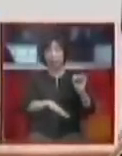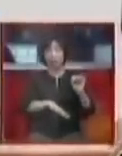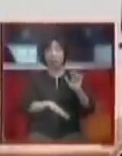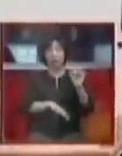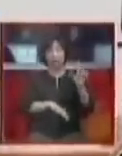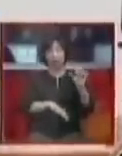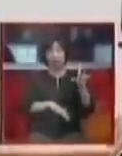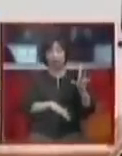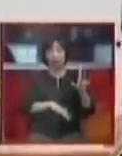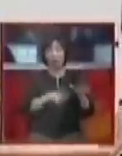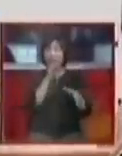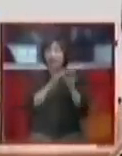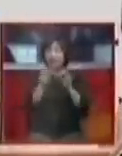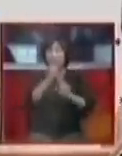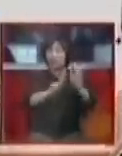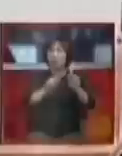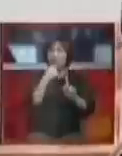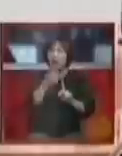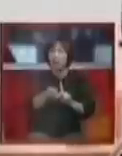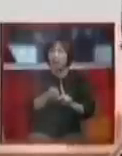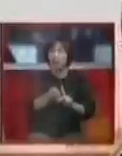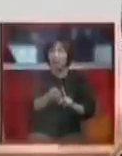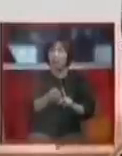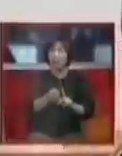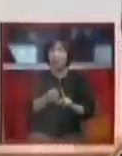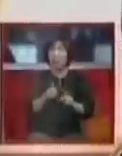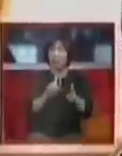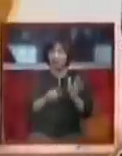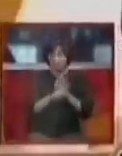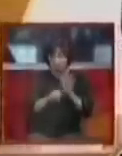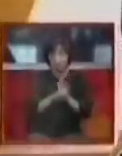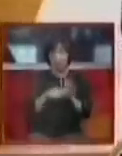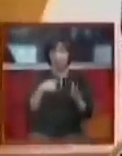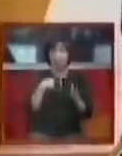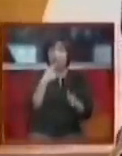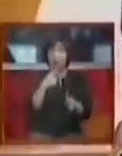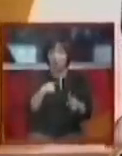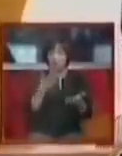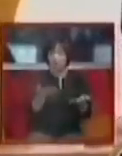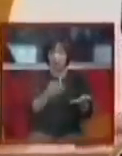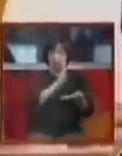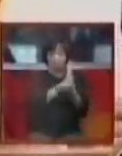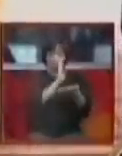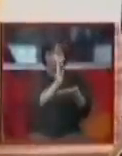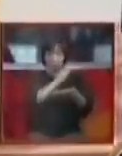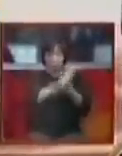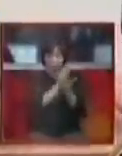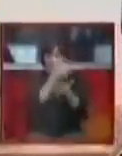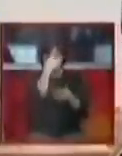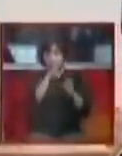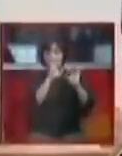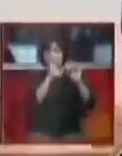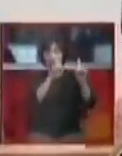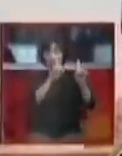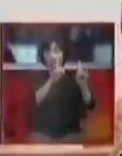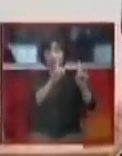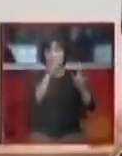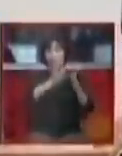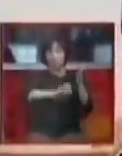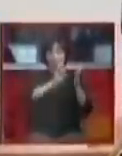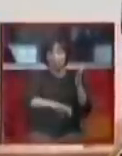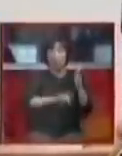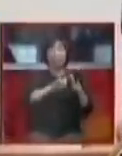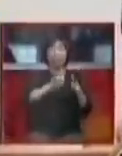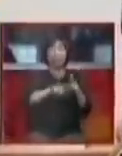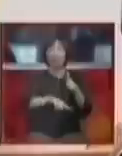21.03. Kaya kung may nagsasabi o magsasabi pa rin binawasan natin ang budget na edukasyon, kukumpisihin na lang namin